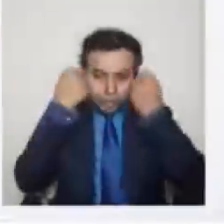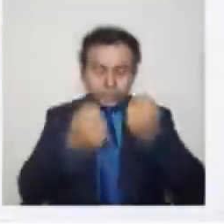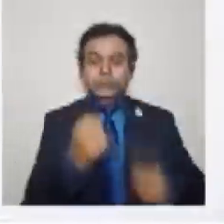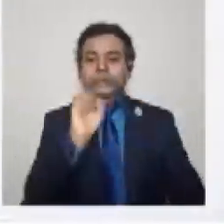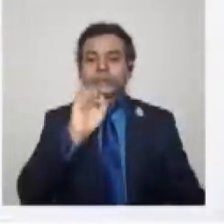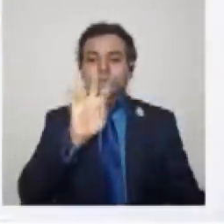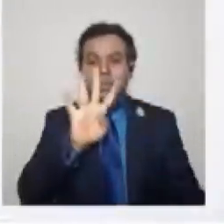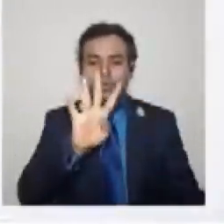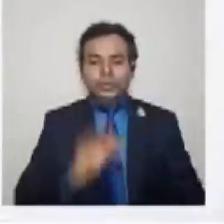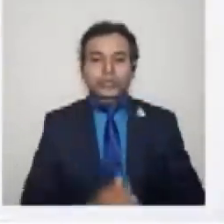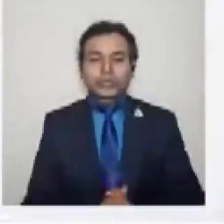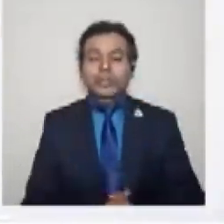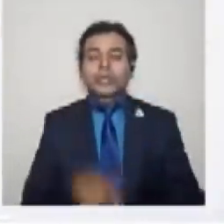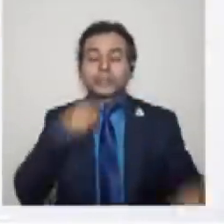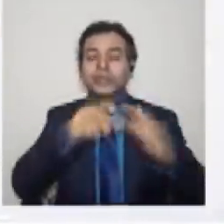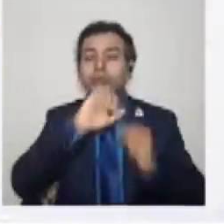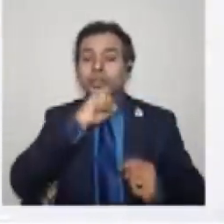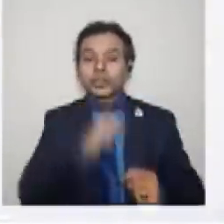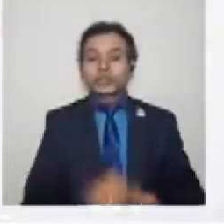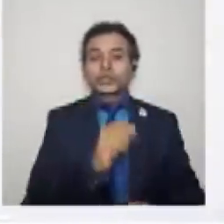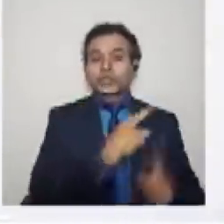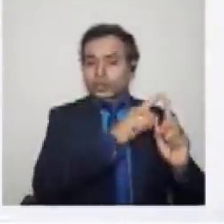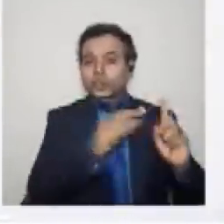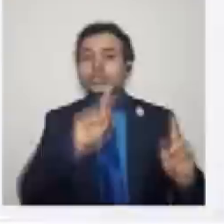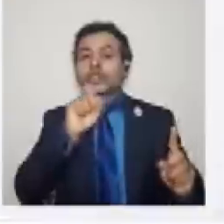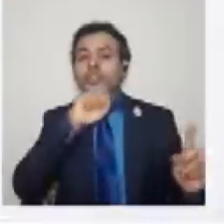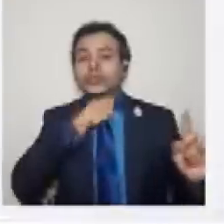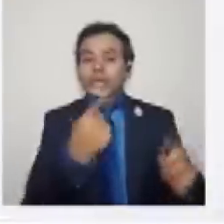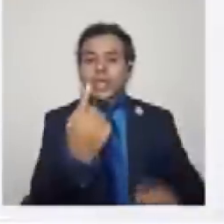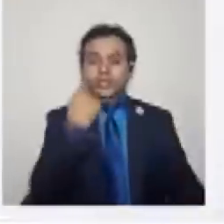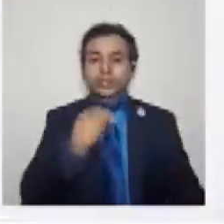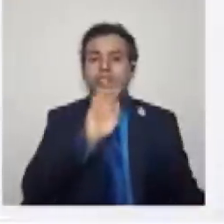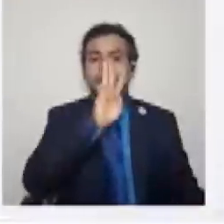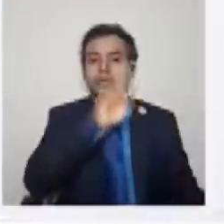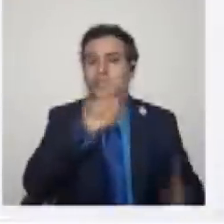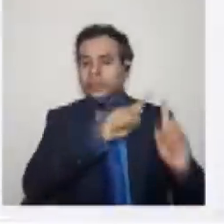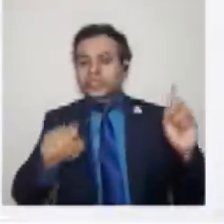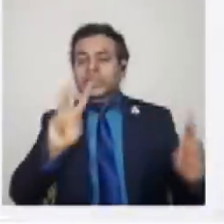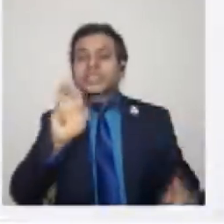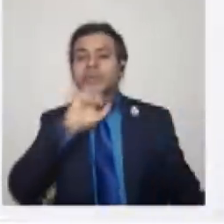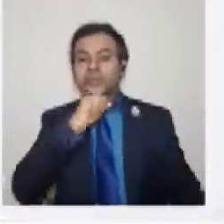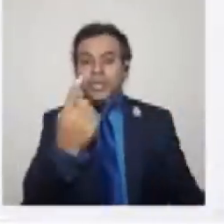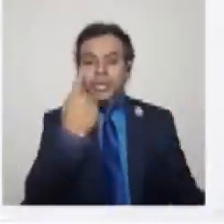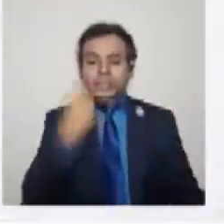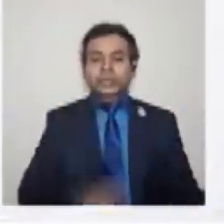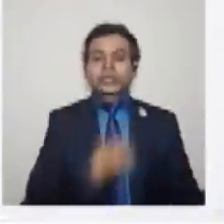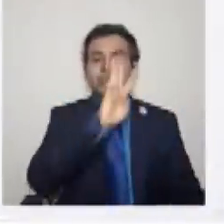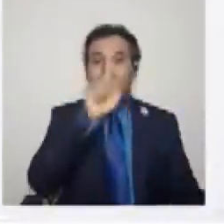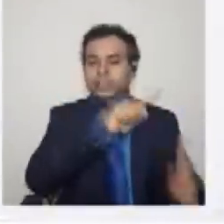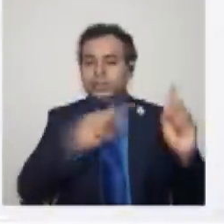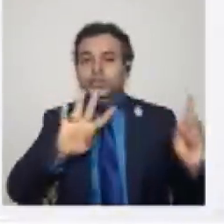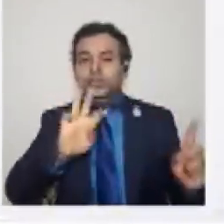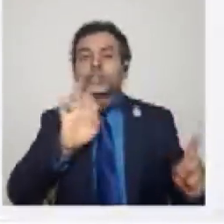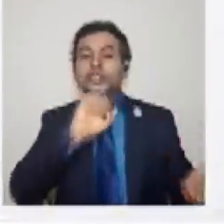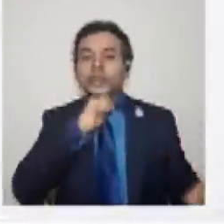যারা মৃত্যুবরণ করেছেন তাদের মধ্যে পুরুষ 35, নারী 4 জন। বয়স বিভাজনে 0 থেকে 10 বছরের